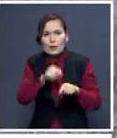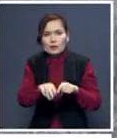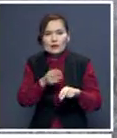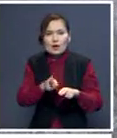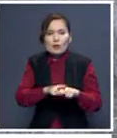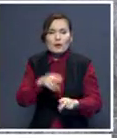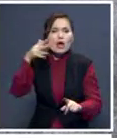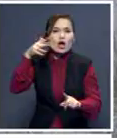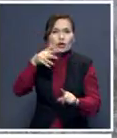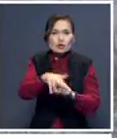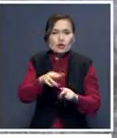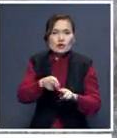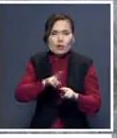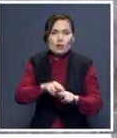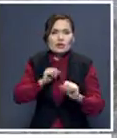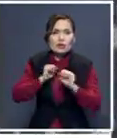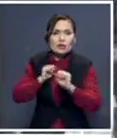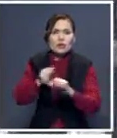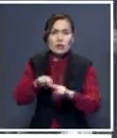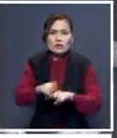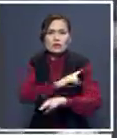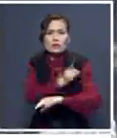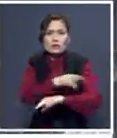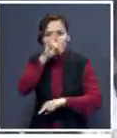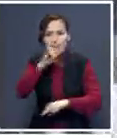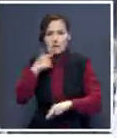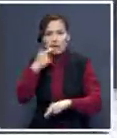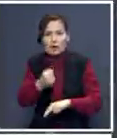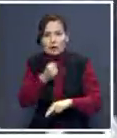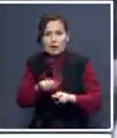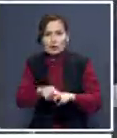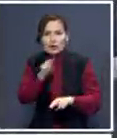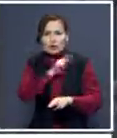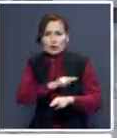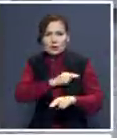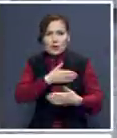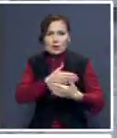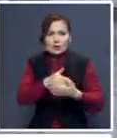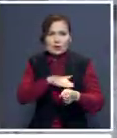үздіксіз шабуылға негізделген. Оқ атудың бұл тәсілі өзінің тиімділігін көрсетуде, дейді әскерилер.